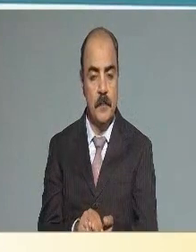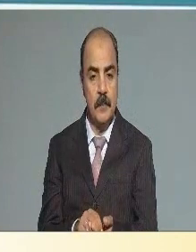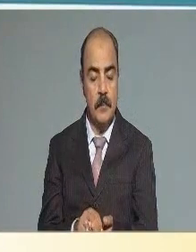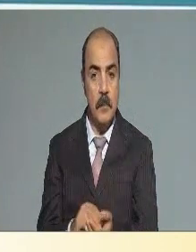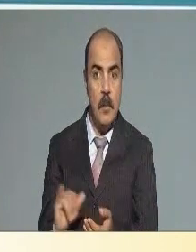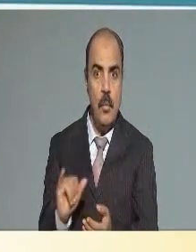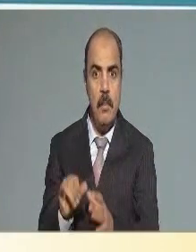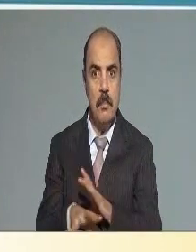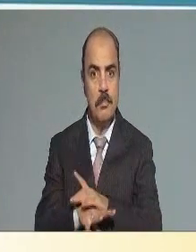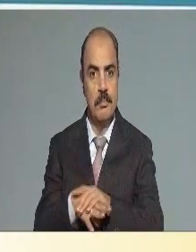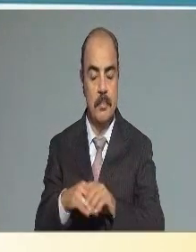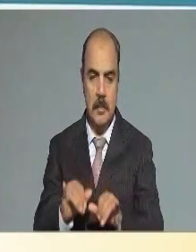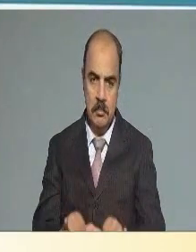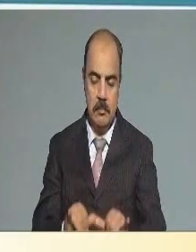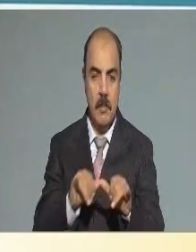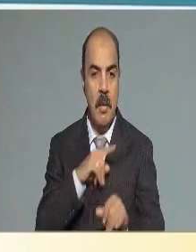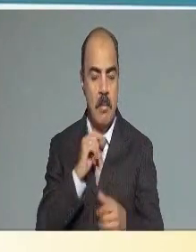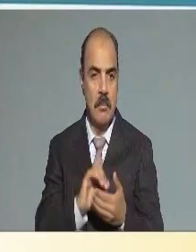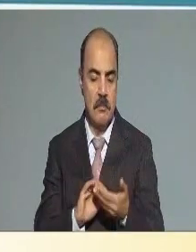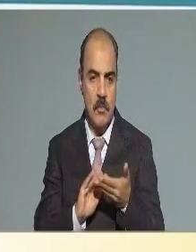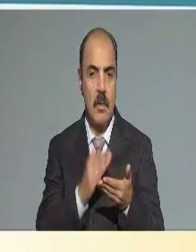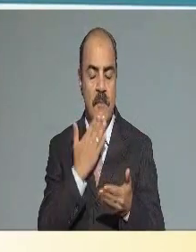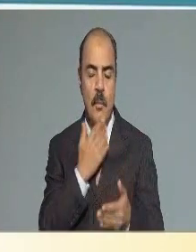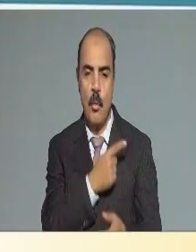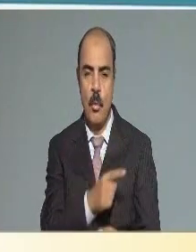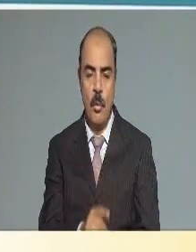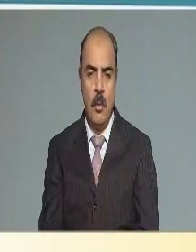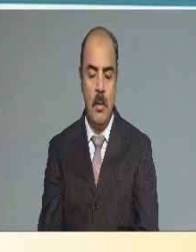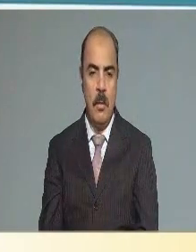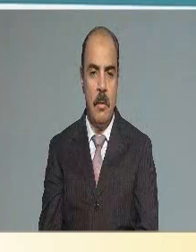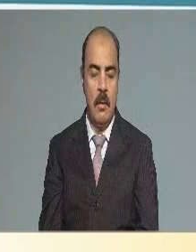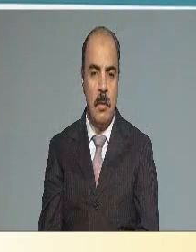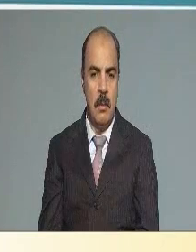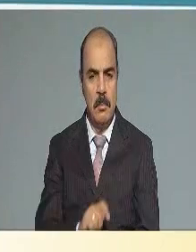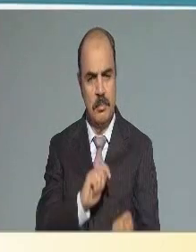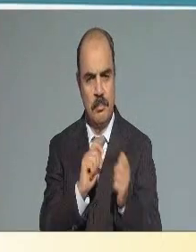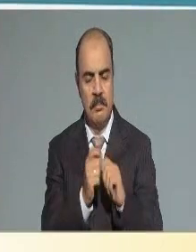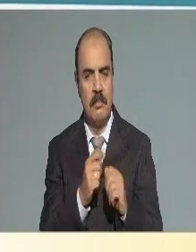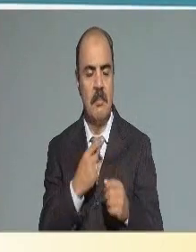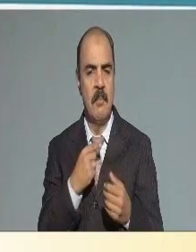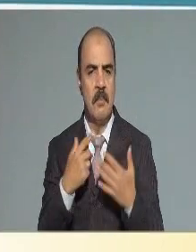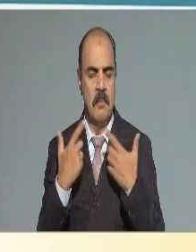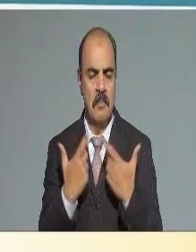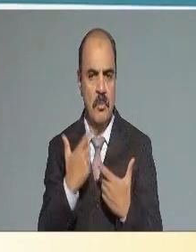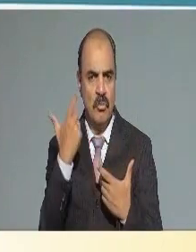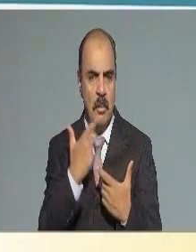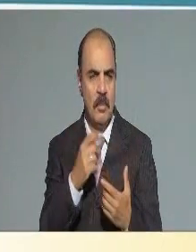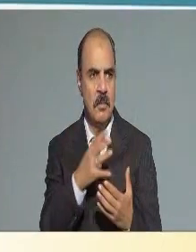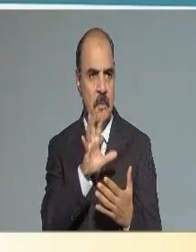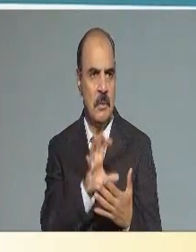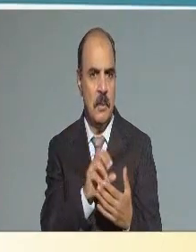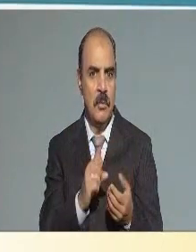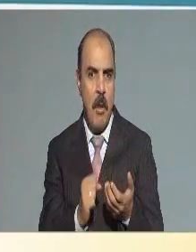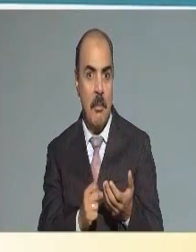أهم المساهمات لتحفيز القطاع الخاص في القارة الأفريقية، خصوصا وإحنا بنتكلم عن التحول الأخضر، وجود تمويلات ميسرة لمساندة